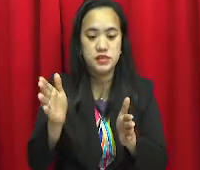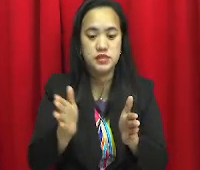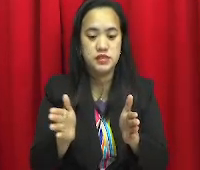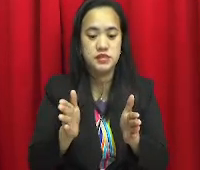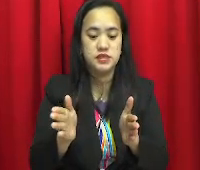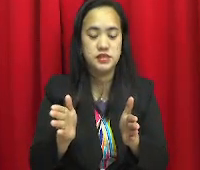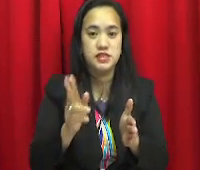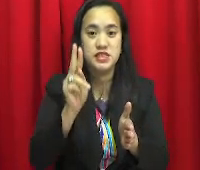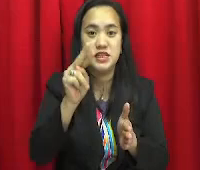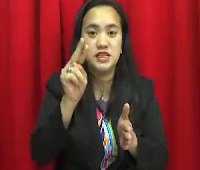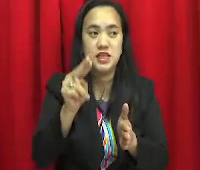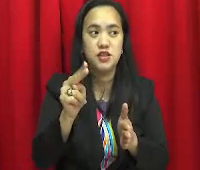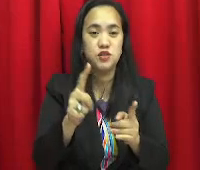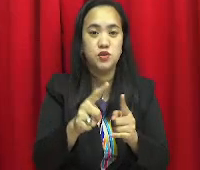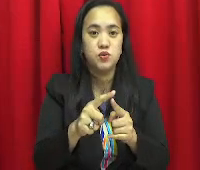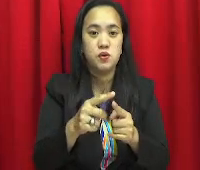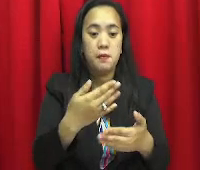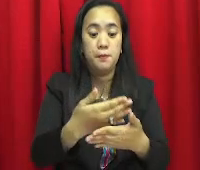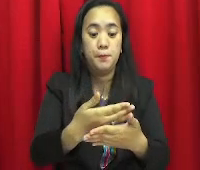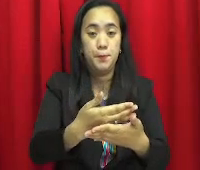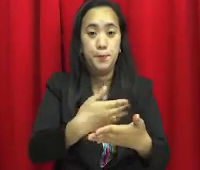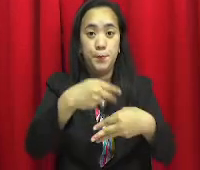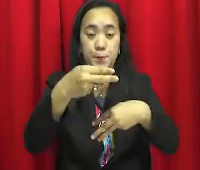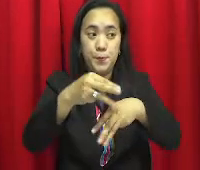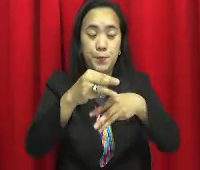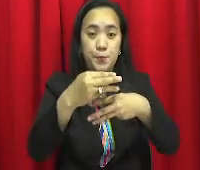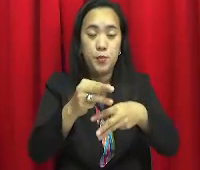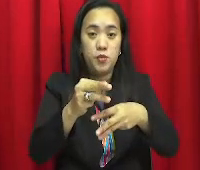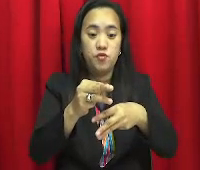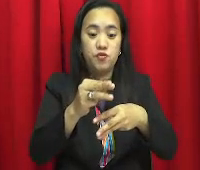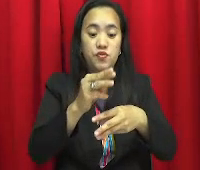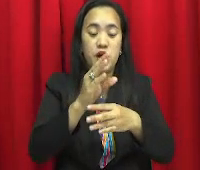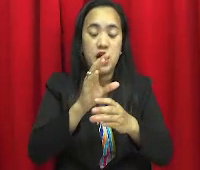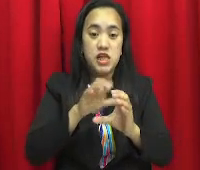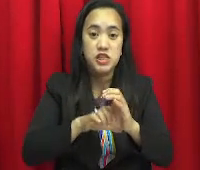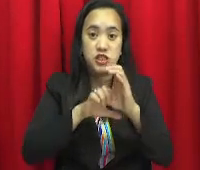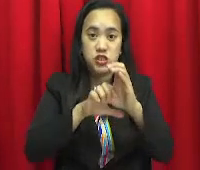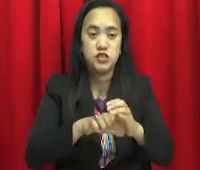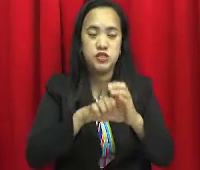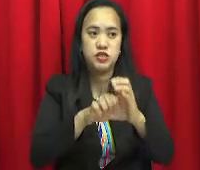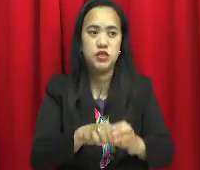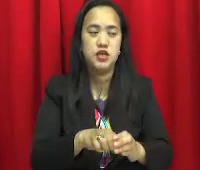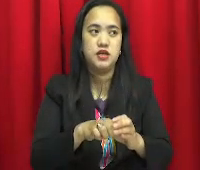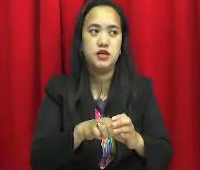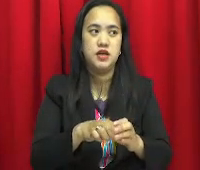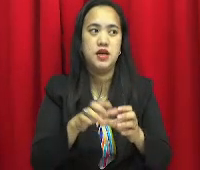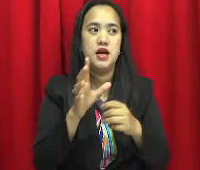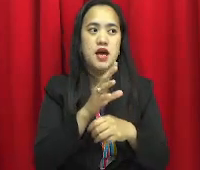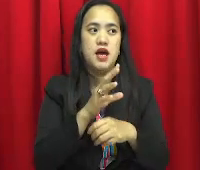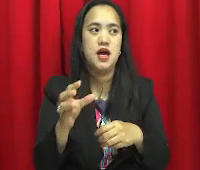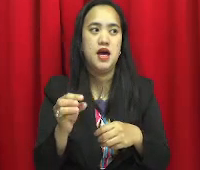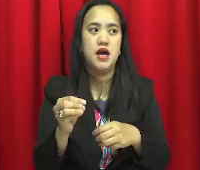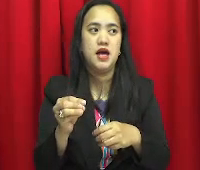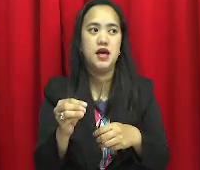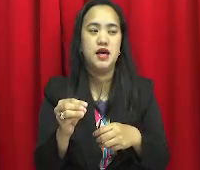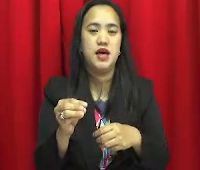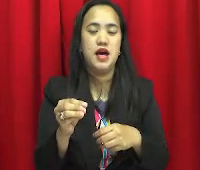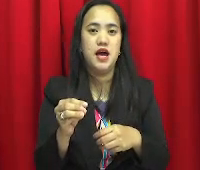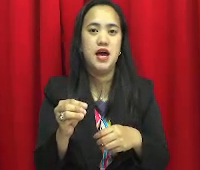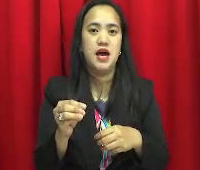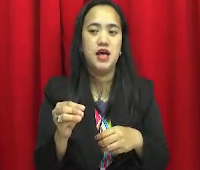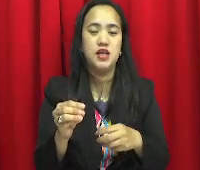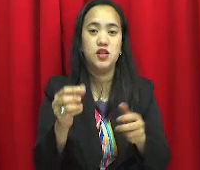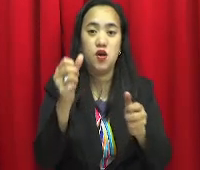ko yung upuan ko sa malayo. So tapos ang ginagawa ko, sa ilalim, hawak ko lamang yung manibelang gano'n ng